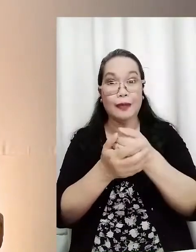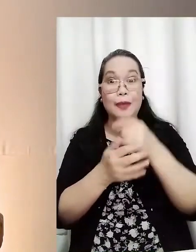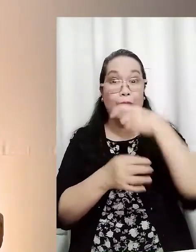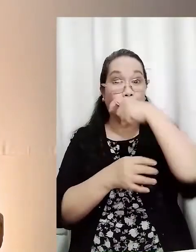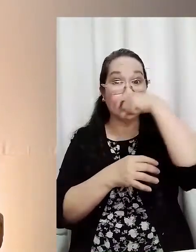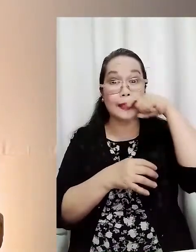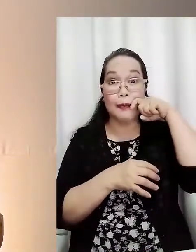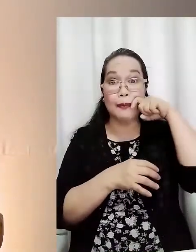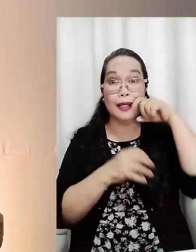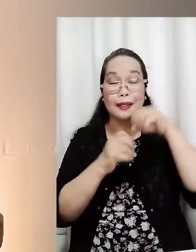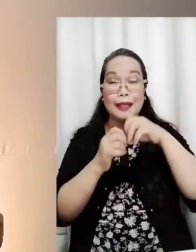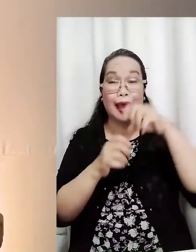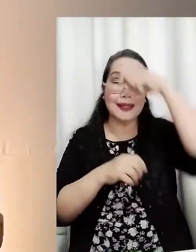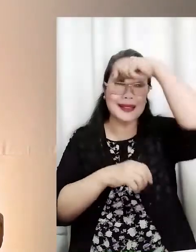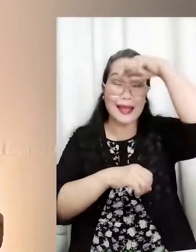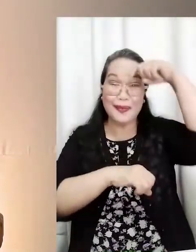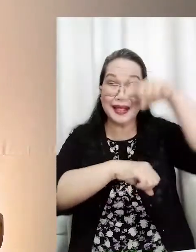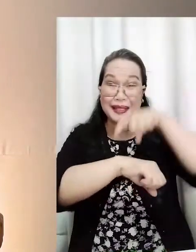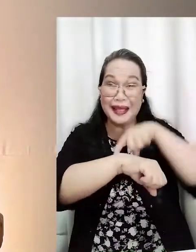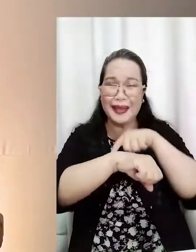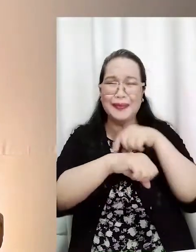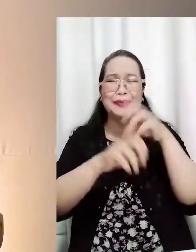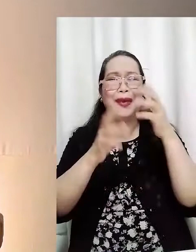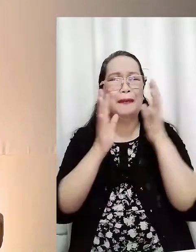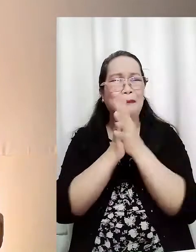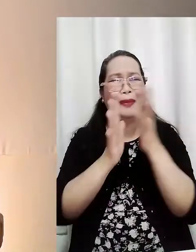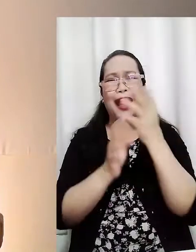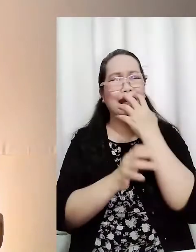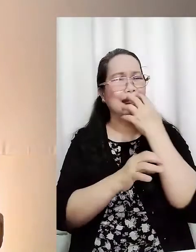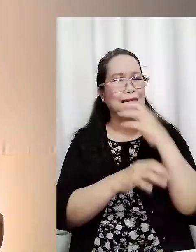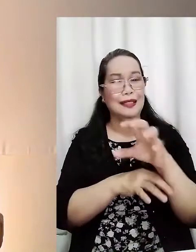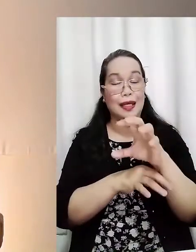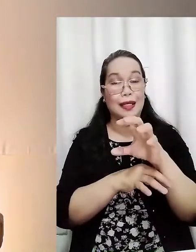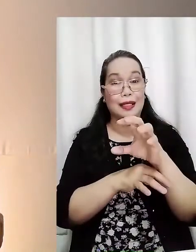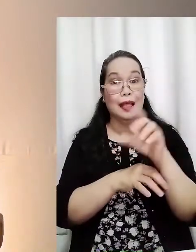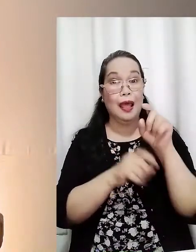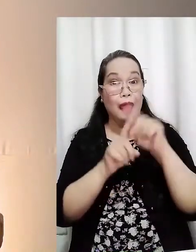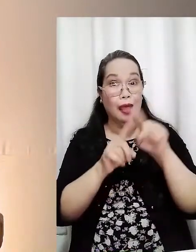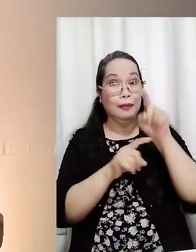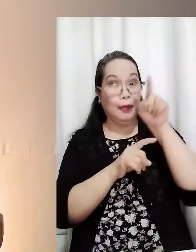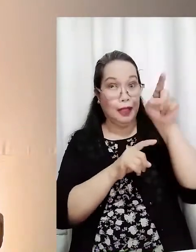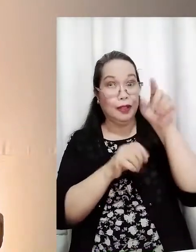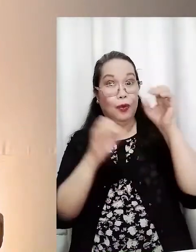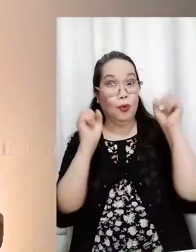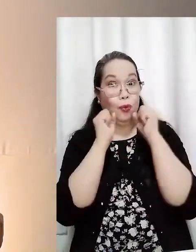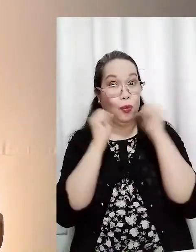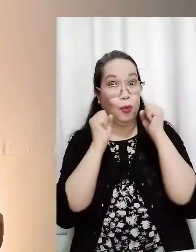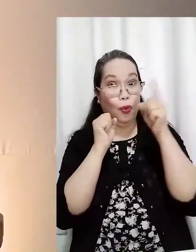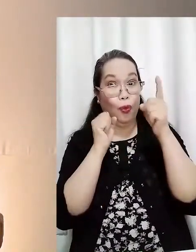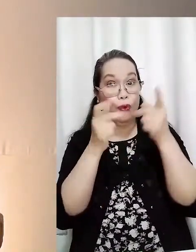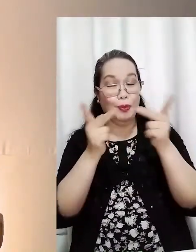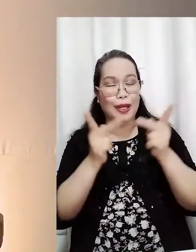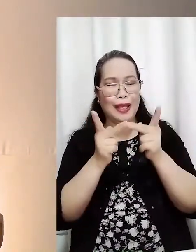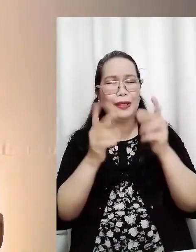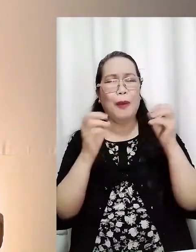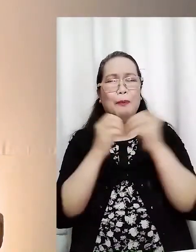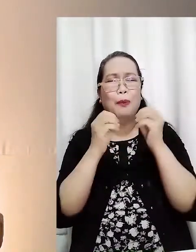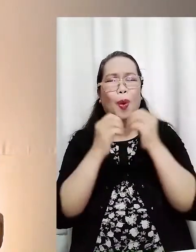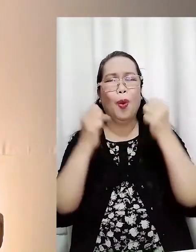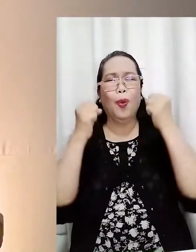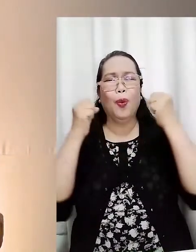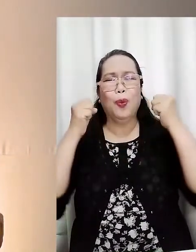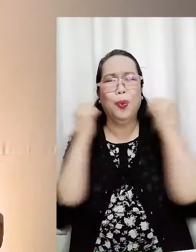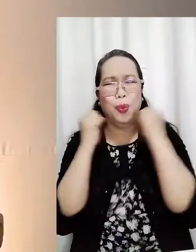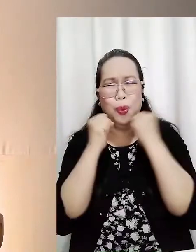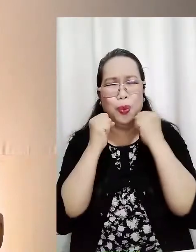init. At doon naman sa mga malalamig na lugar, pag dumating ang taglamig, sobrang lamig naman na hindi na kaya ng